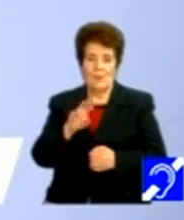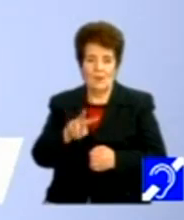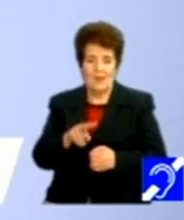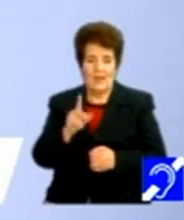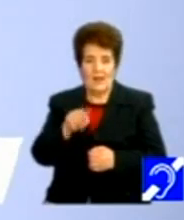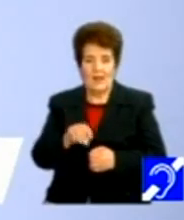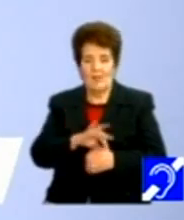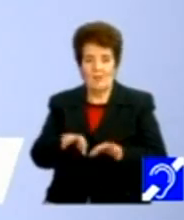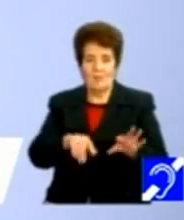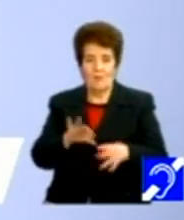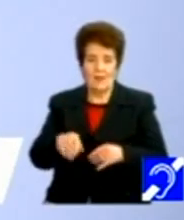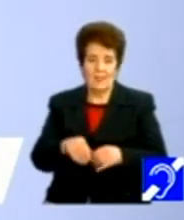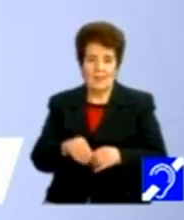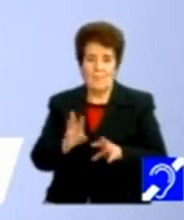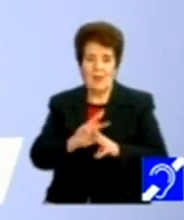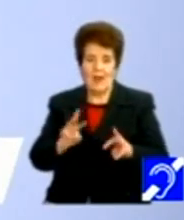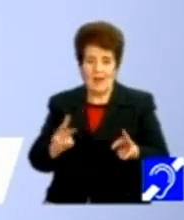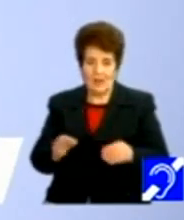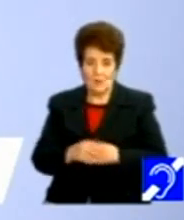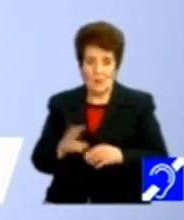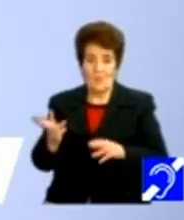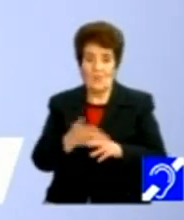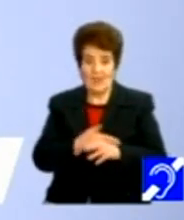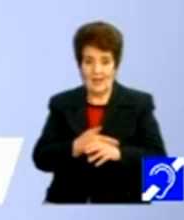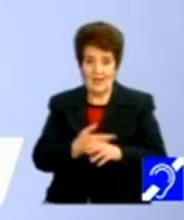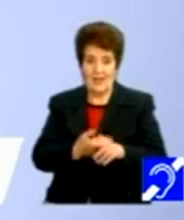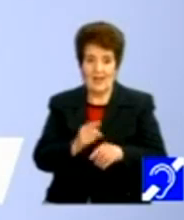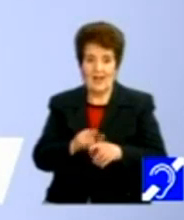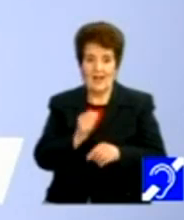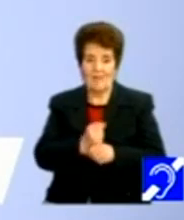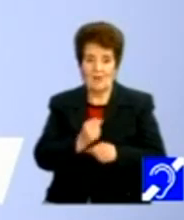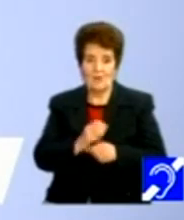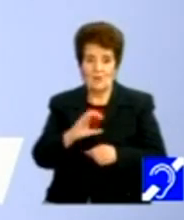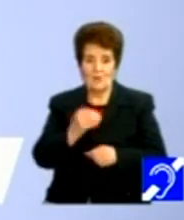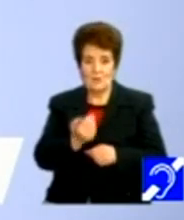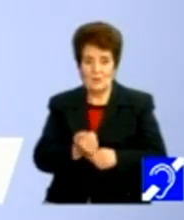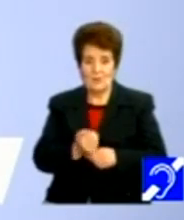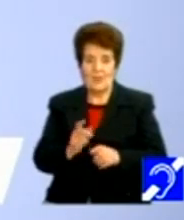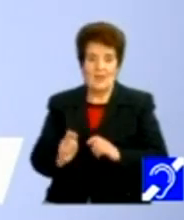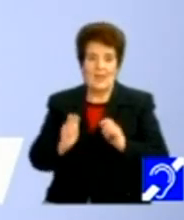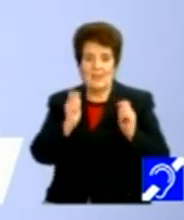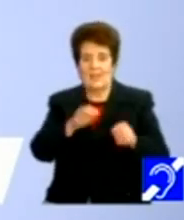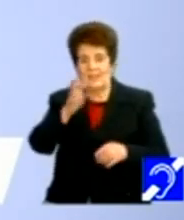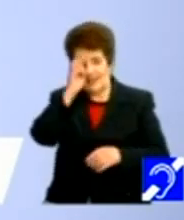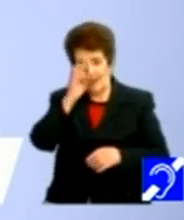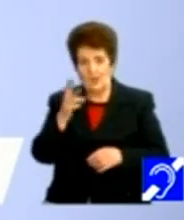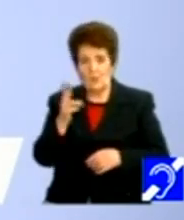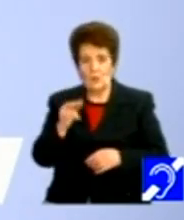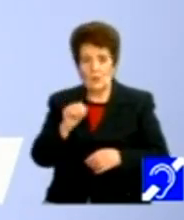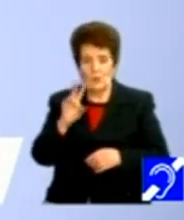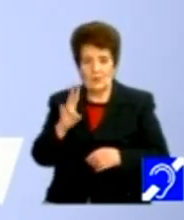care v-au furat miliardul, fără cei care au făcut cârdășic socialiști și au dat țara lui Dodon,